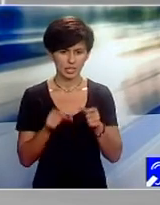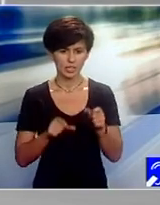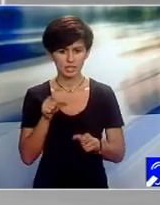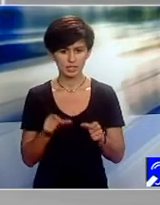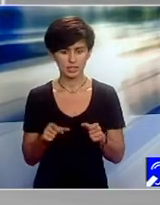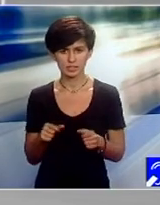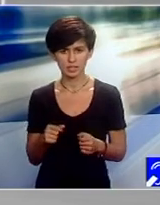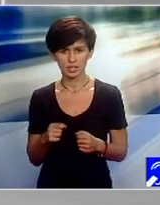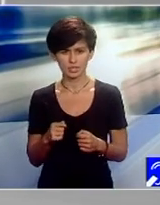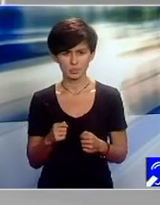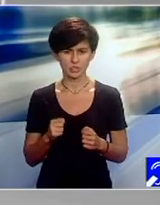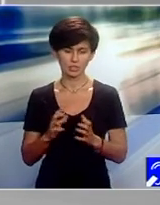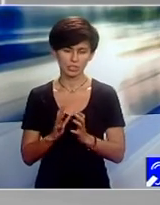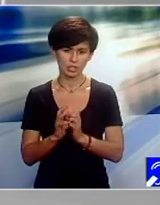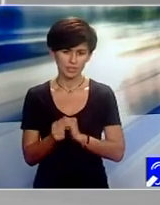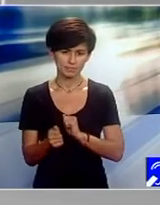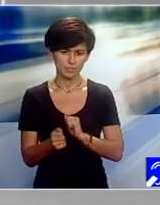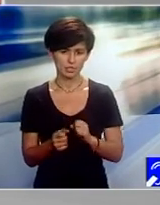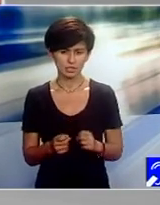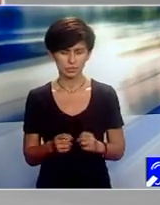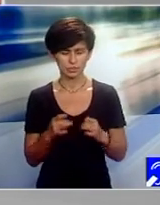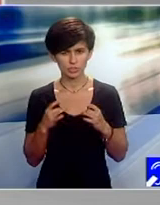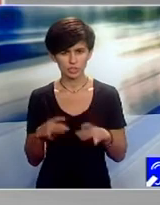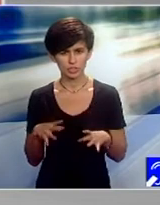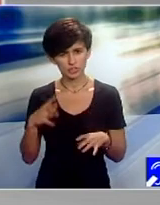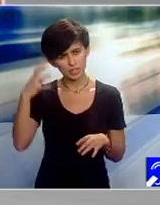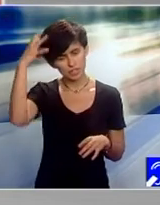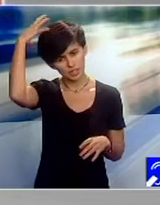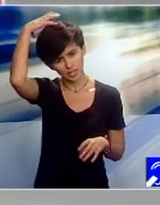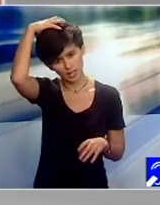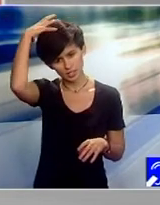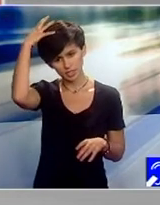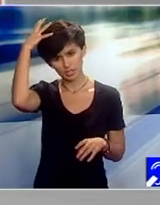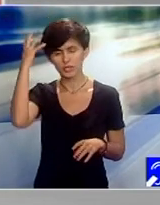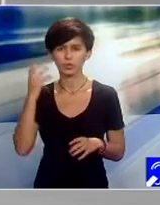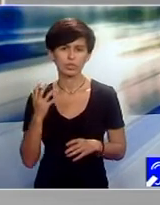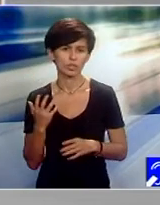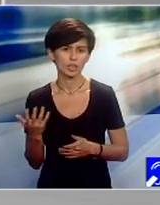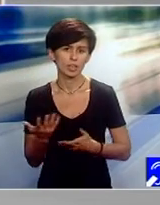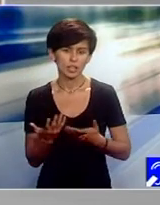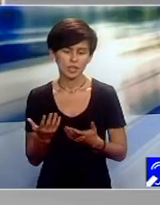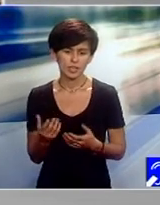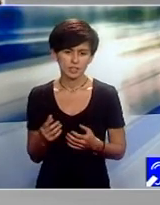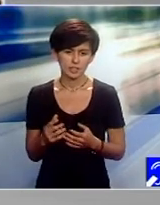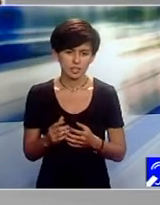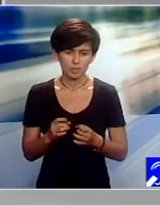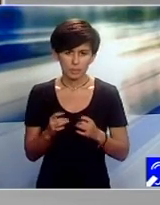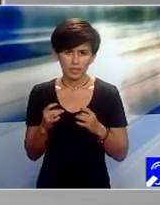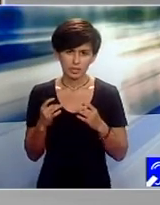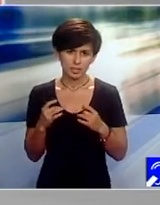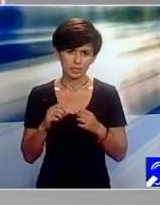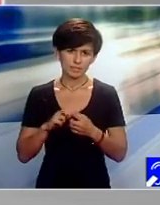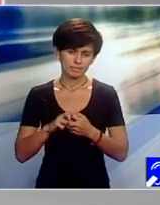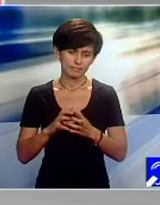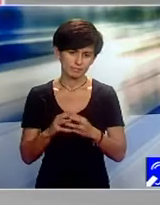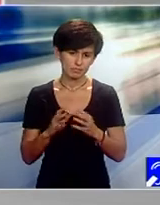o deteriorare progresivă și degenerativă a creierului, afectând funcțiile cognitive și lăsând